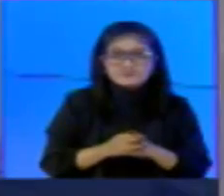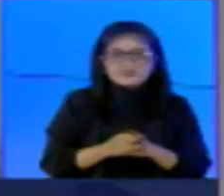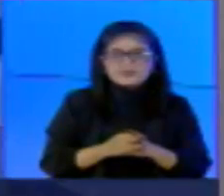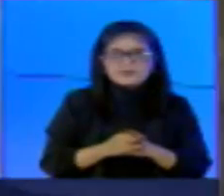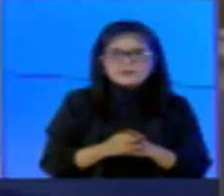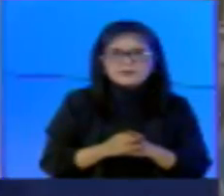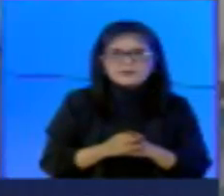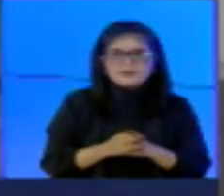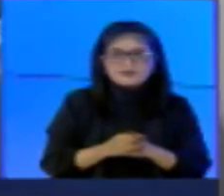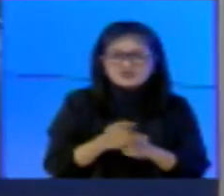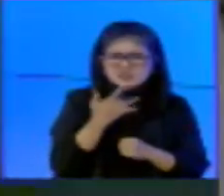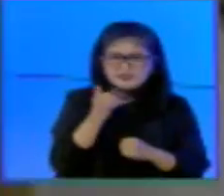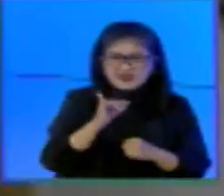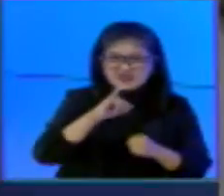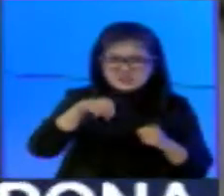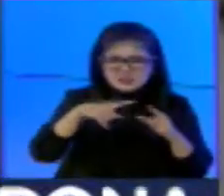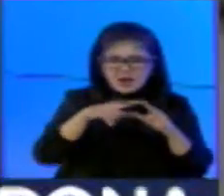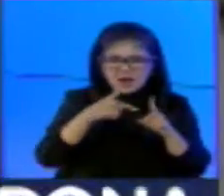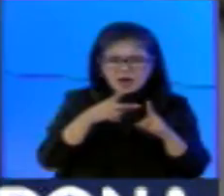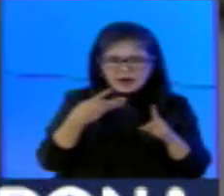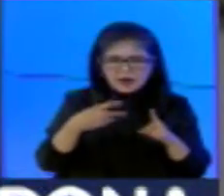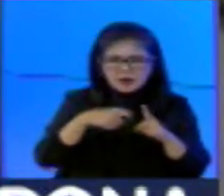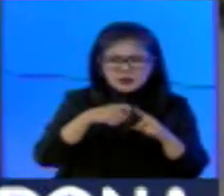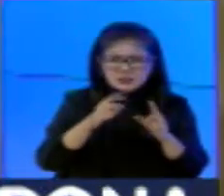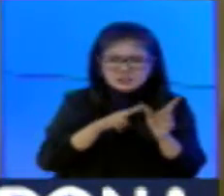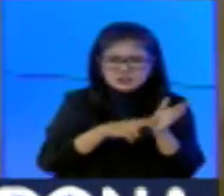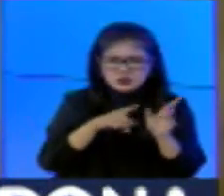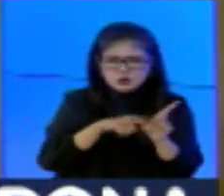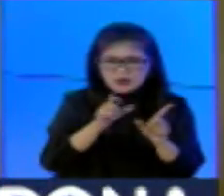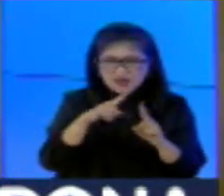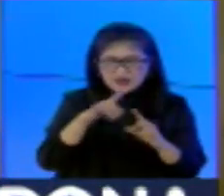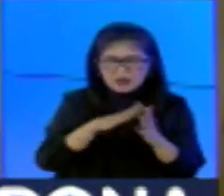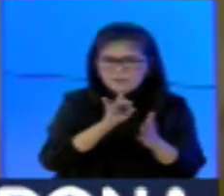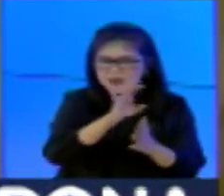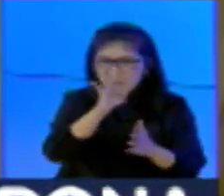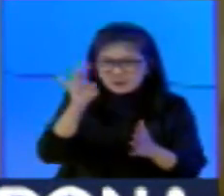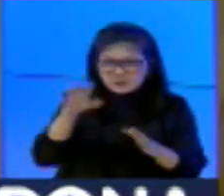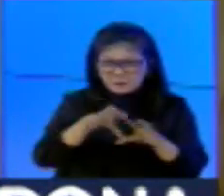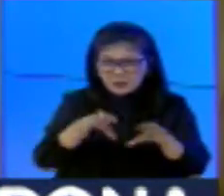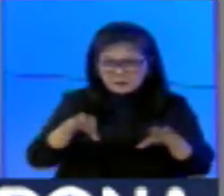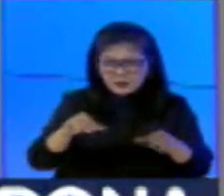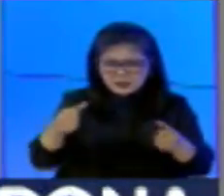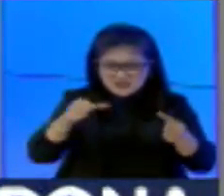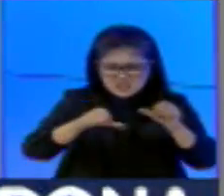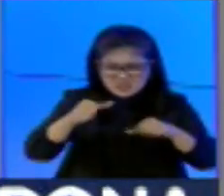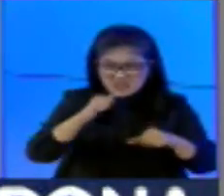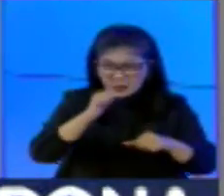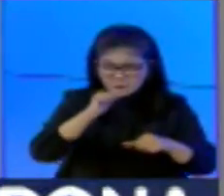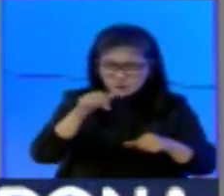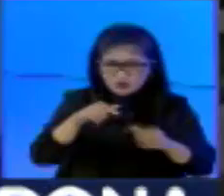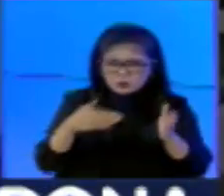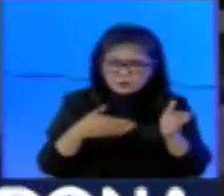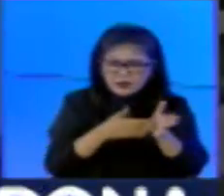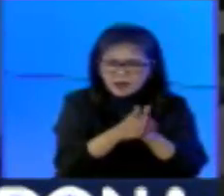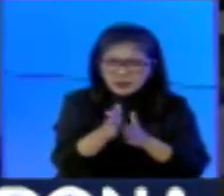Rempah-rempah seperti jahe, kunyit, daun serai, dan temulawak menjadi bahan penelitian untuk membuat antivirus penangkal virus corona. Sejumlah peneliti